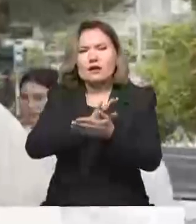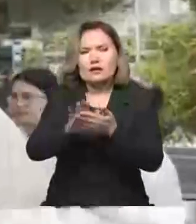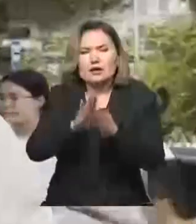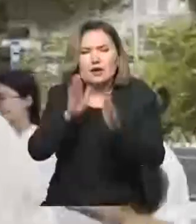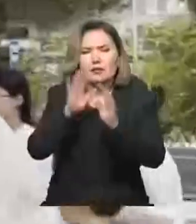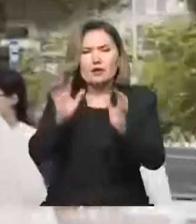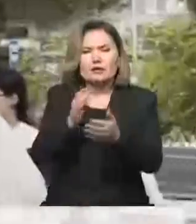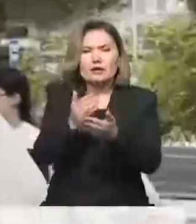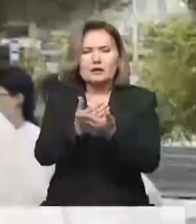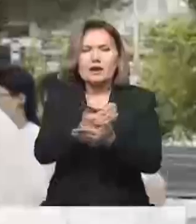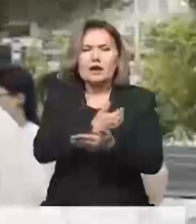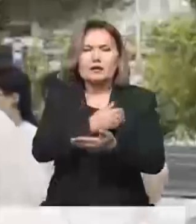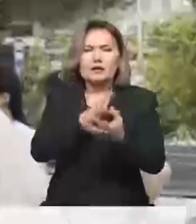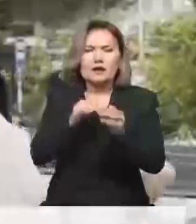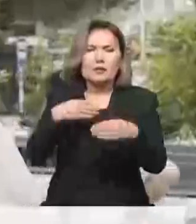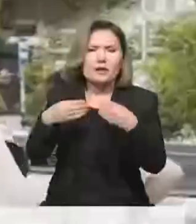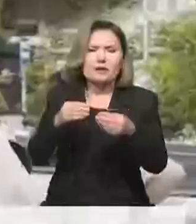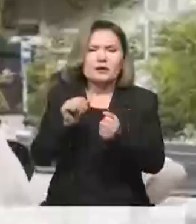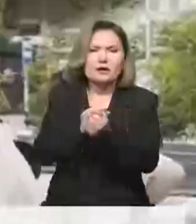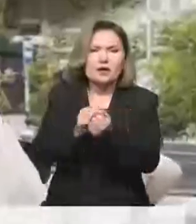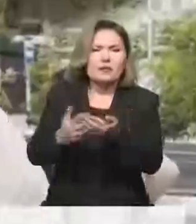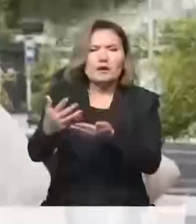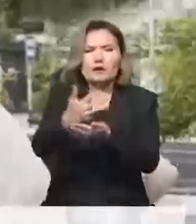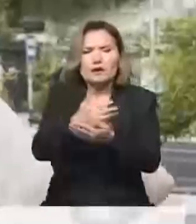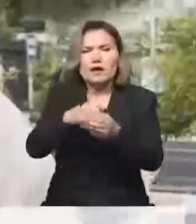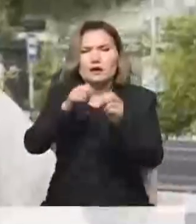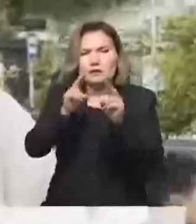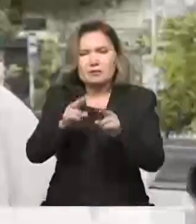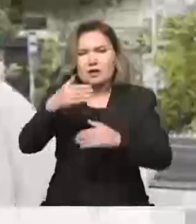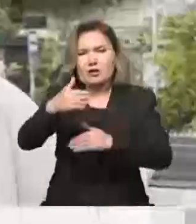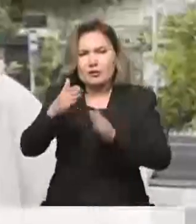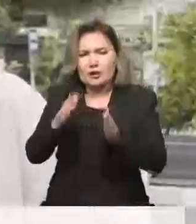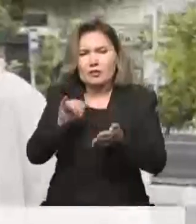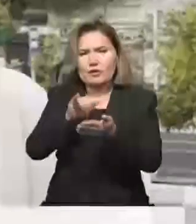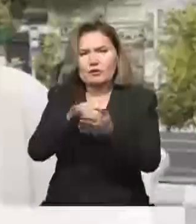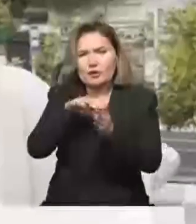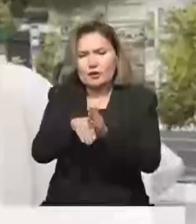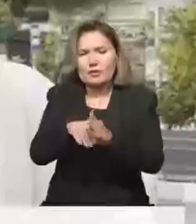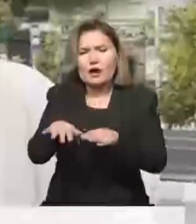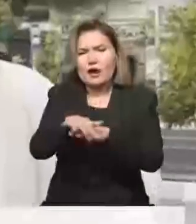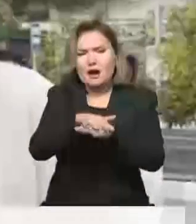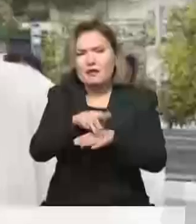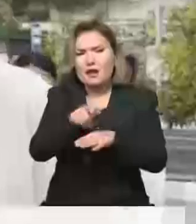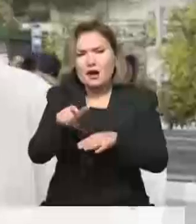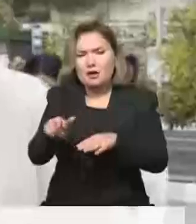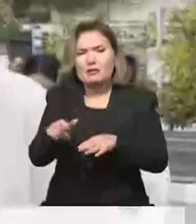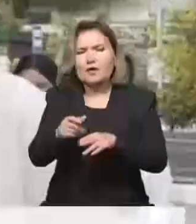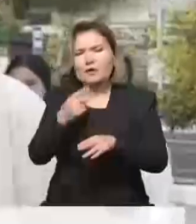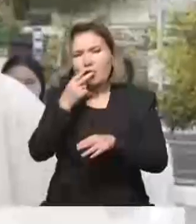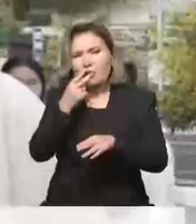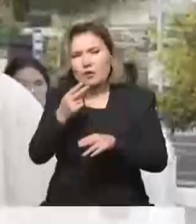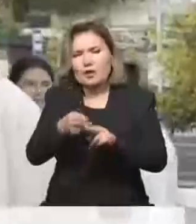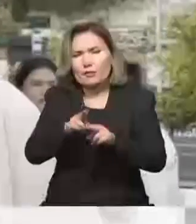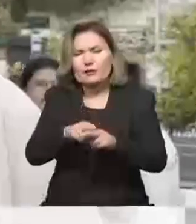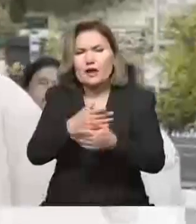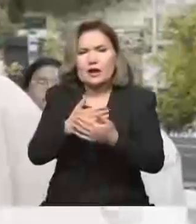қайта өңделетін пластмасс және макулатура жинау үшін жағажайға арнайы қораптарды қойдық. Яғни көрермен тек бағдарламаны тамашалап қана қоймай,